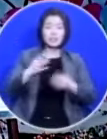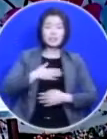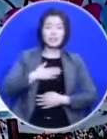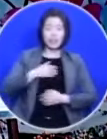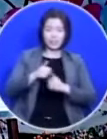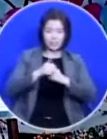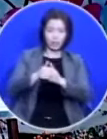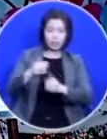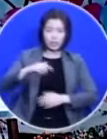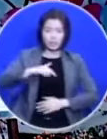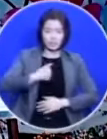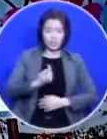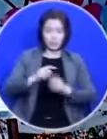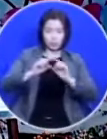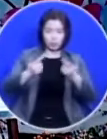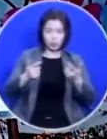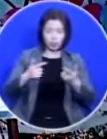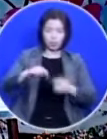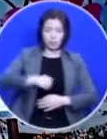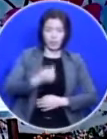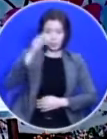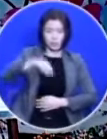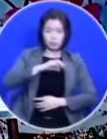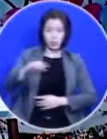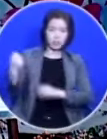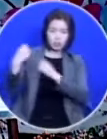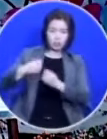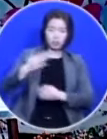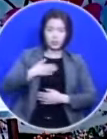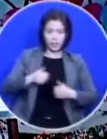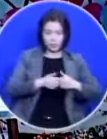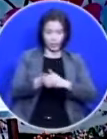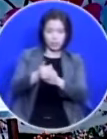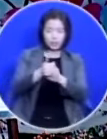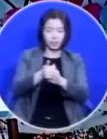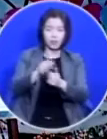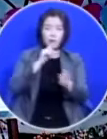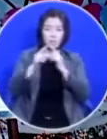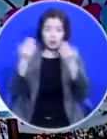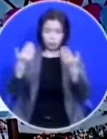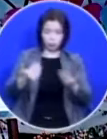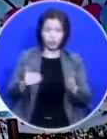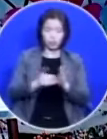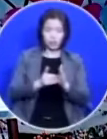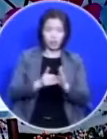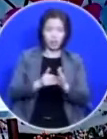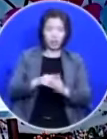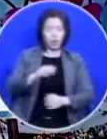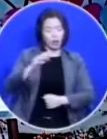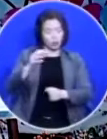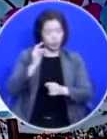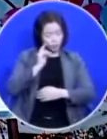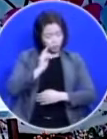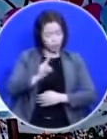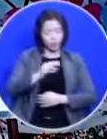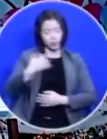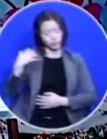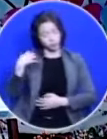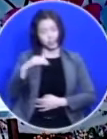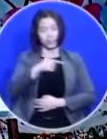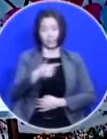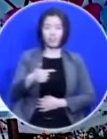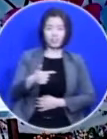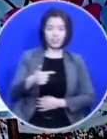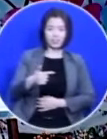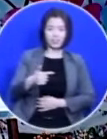자기를 부인하고 자기 십자가를지고 나를 따를 것이니라 하셨어요 굉장히 부담스러운 말씀처럼